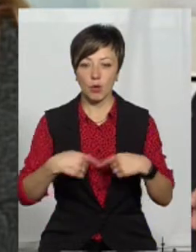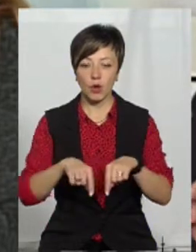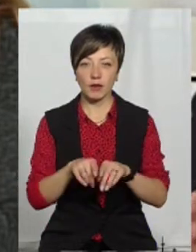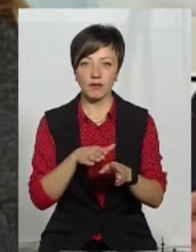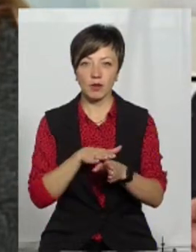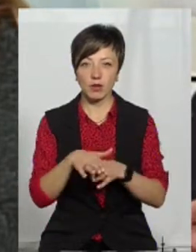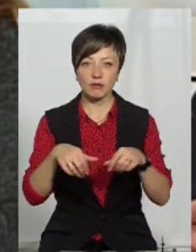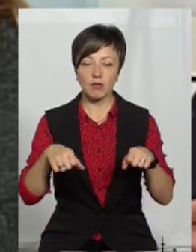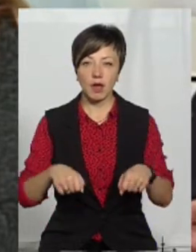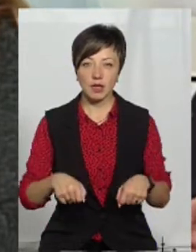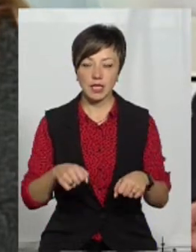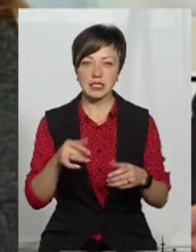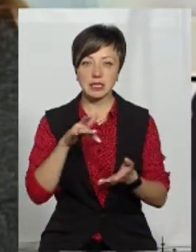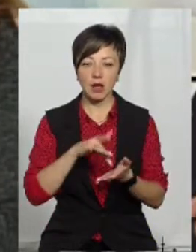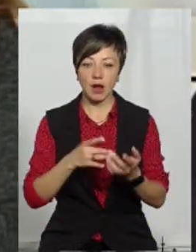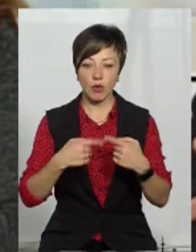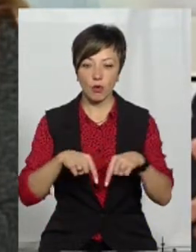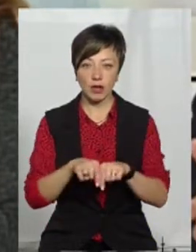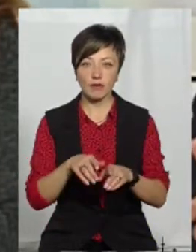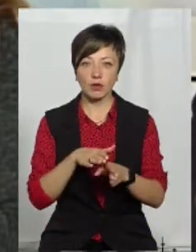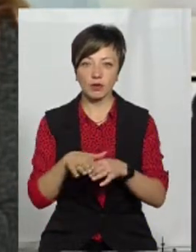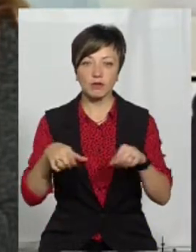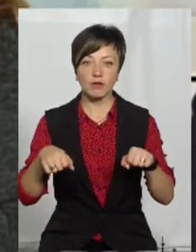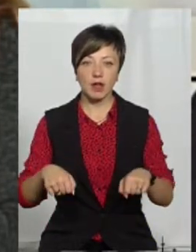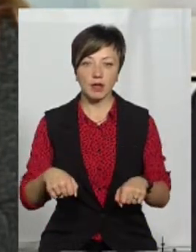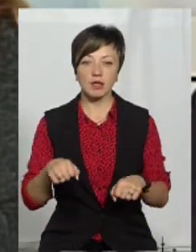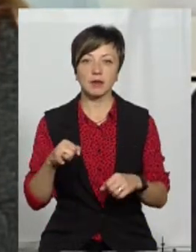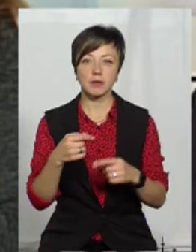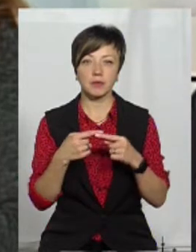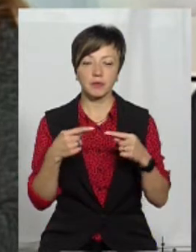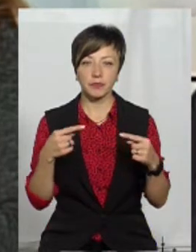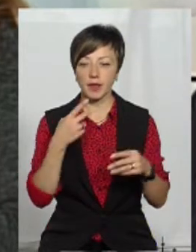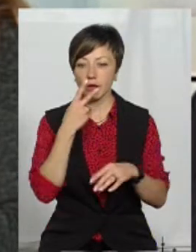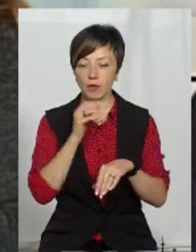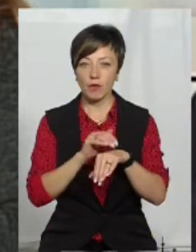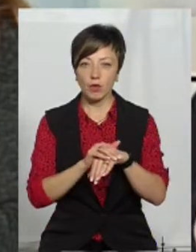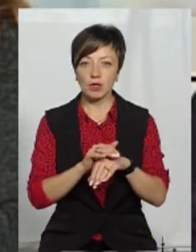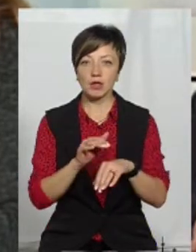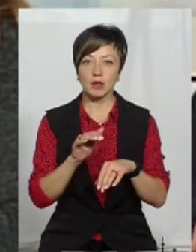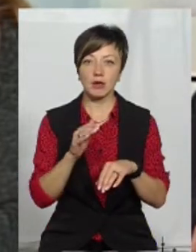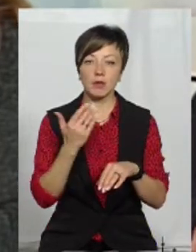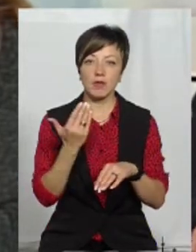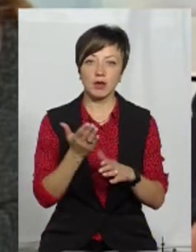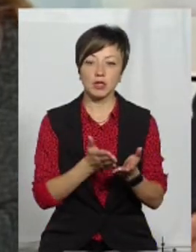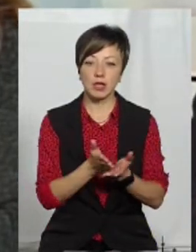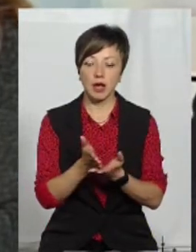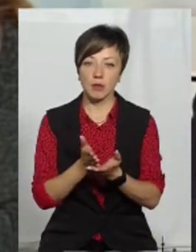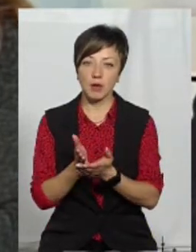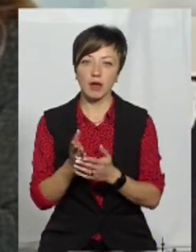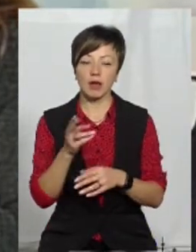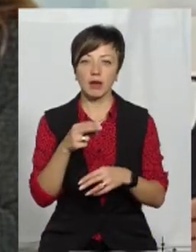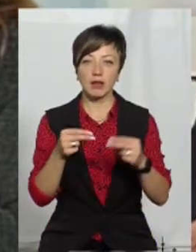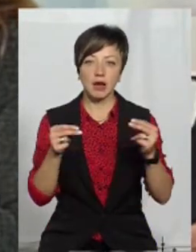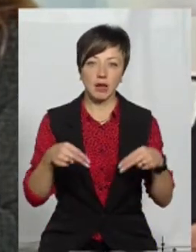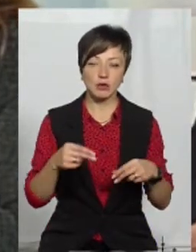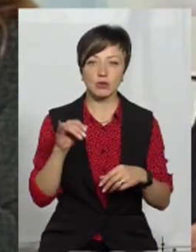влади, центральних органів виконавчої влади, які знаходяться, я бачу це досить помітно. Роботу, яку ви проводите там по ряду ваших напрямків, і по ДРАЦу, там